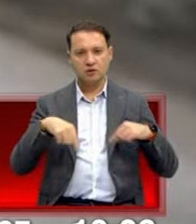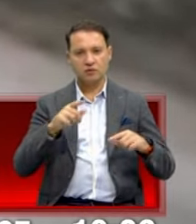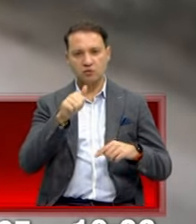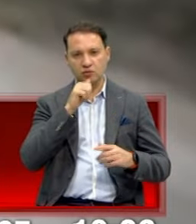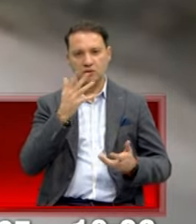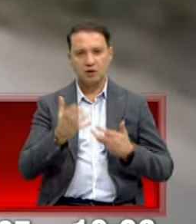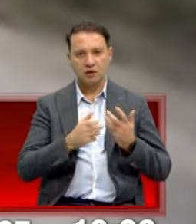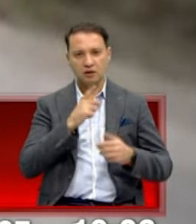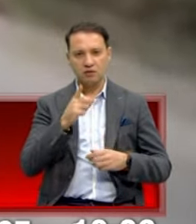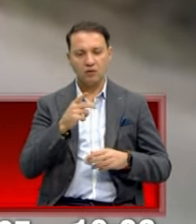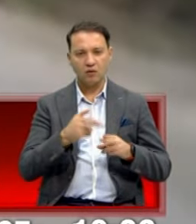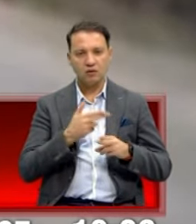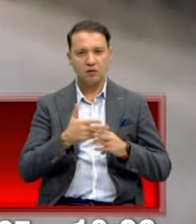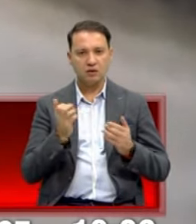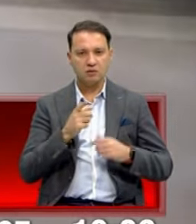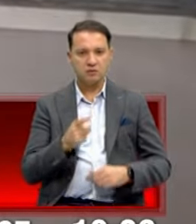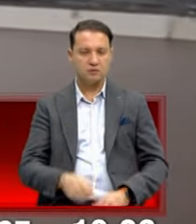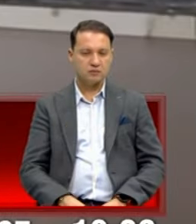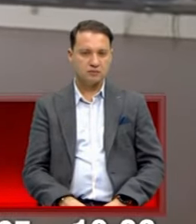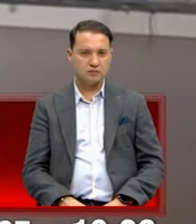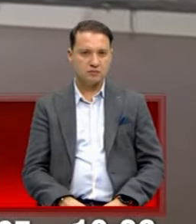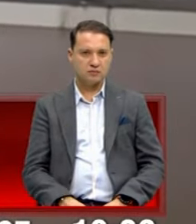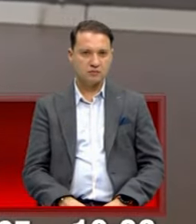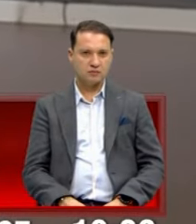su kaynaklarından numuneler alınıyor.